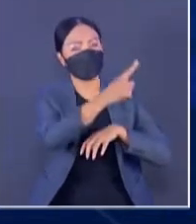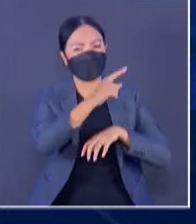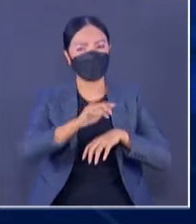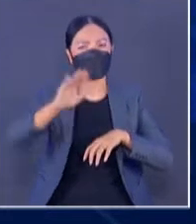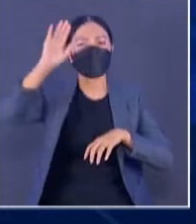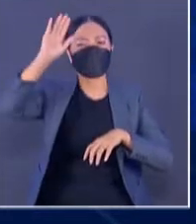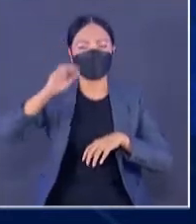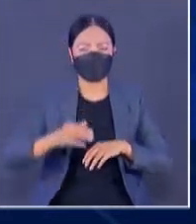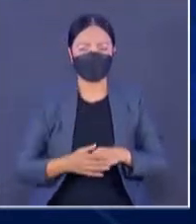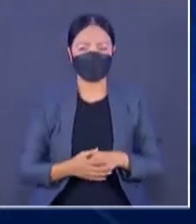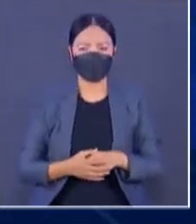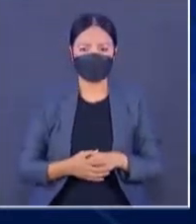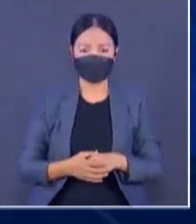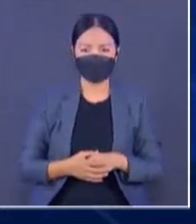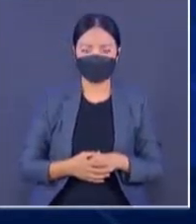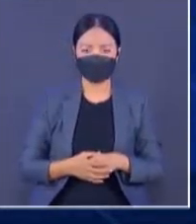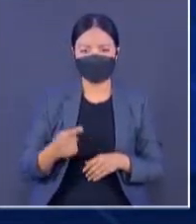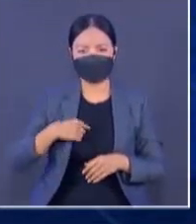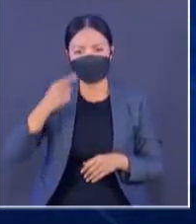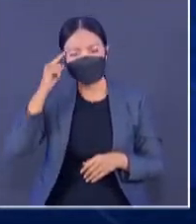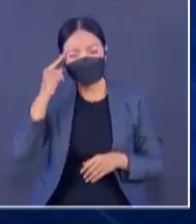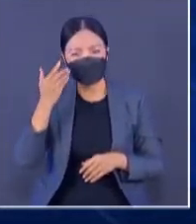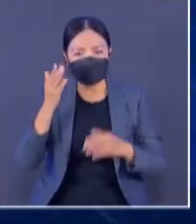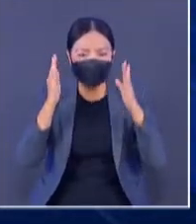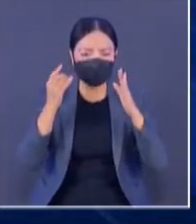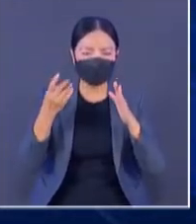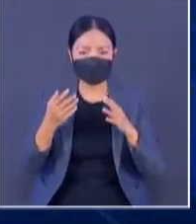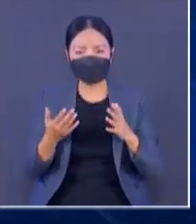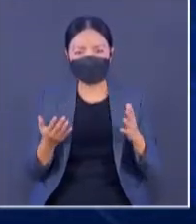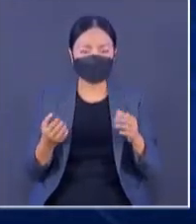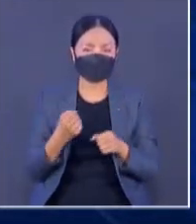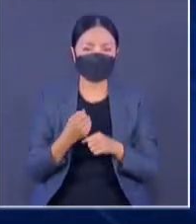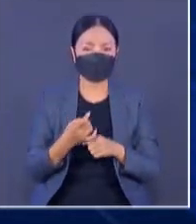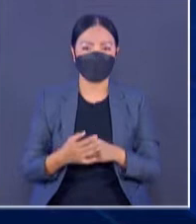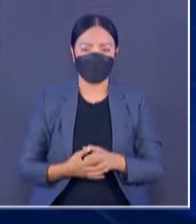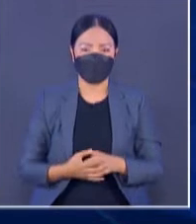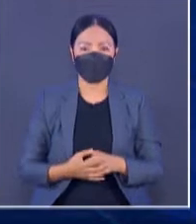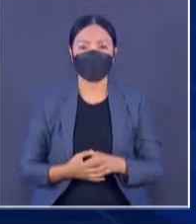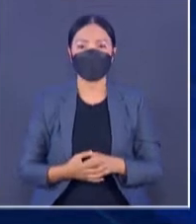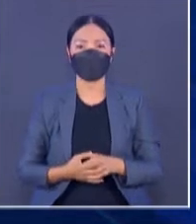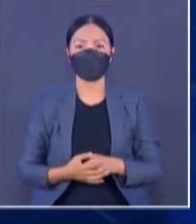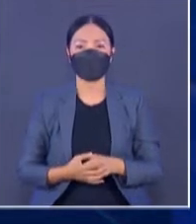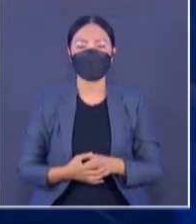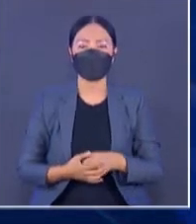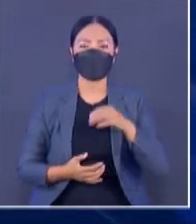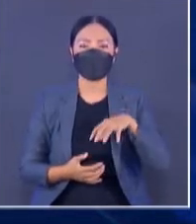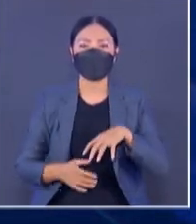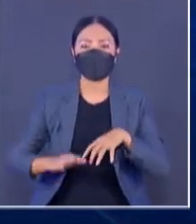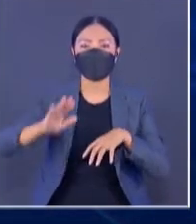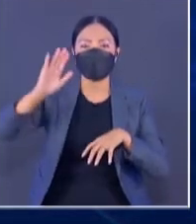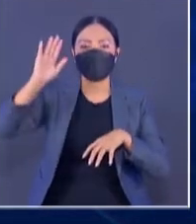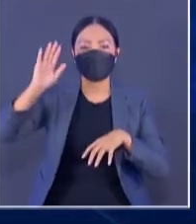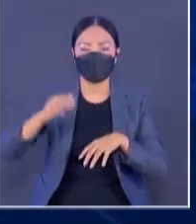คุณผู้ชมคะไม่รู้ว่าแกอินหรือแกตั้งใจหรือแกกำลังทำอะไรอยู่สักอย่างนี่แหละลูกค้าเขาเรียกอะค่ะไ